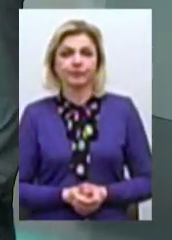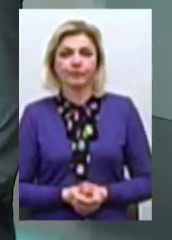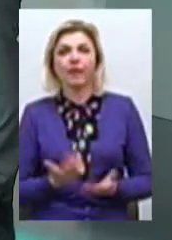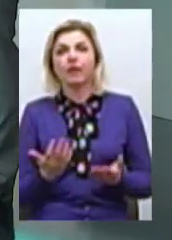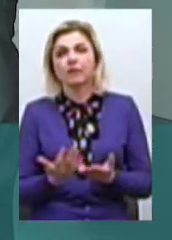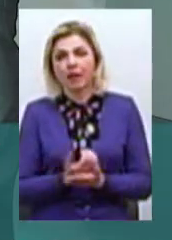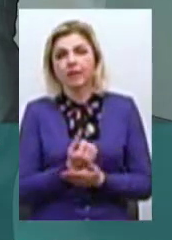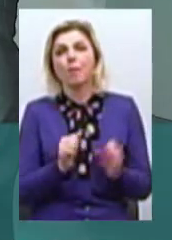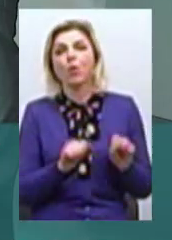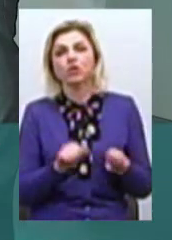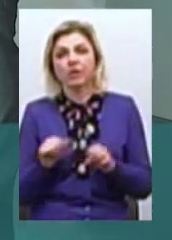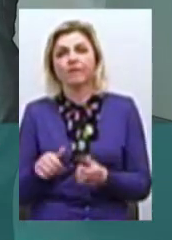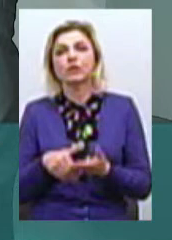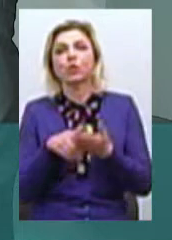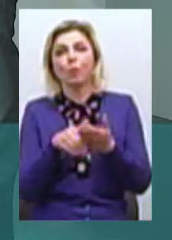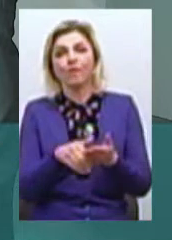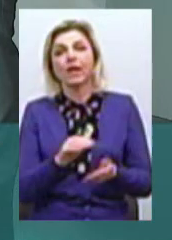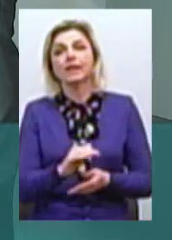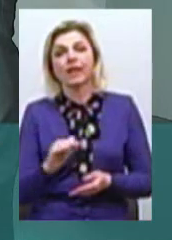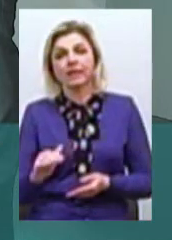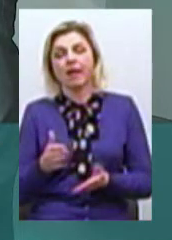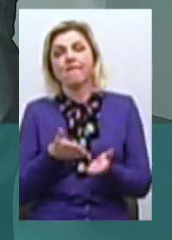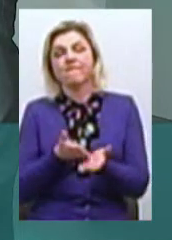знайти можливість допомогти дитині